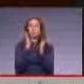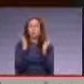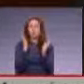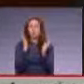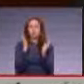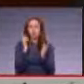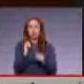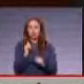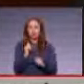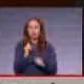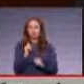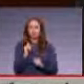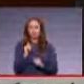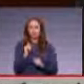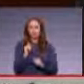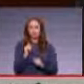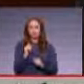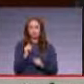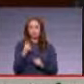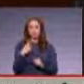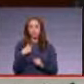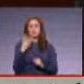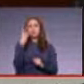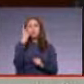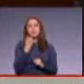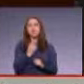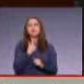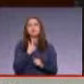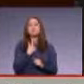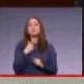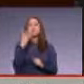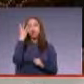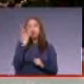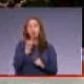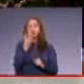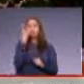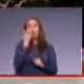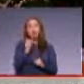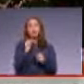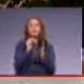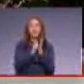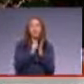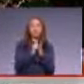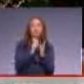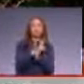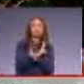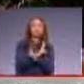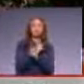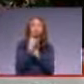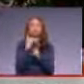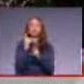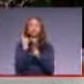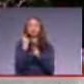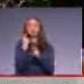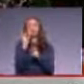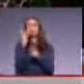في كائن ليلي اصلا. لا لا انا كائن ليلي. انا كائن ليلي فعلا، انا كائن ليلي فعلا، يعني احب